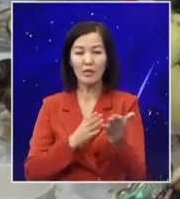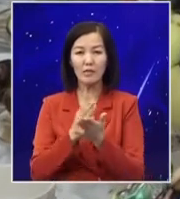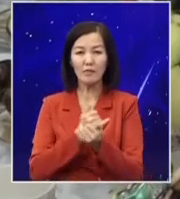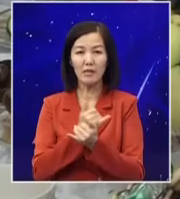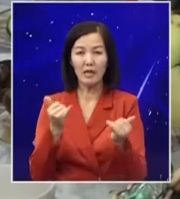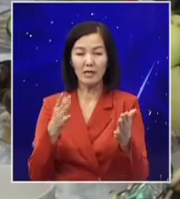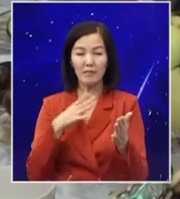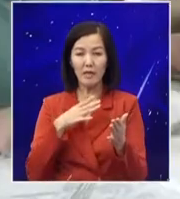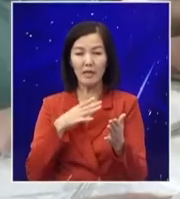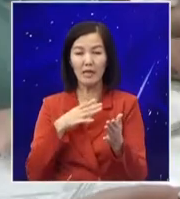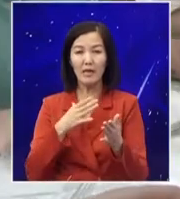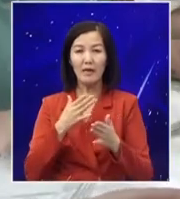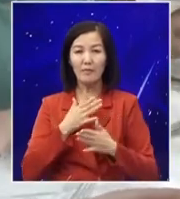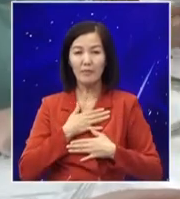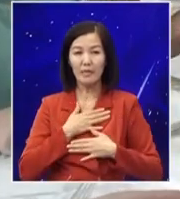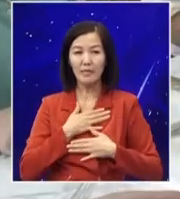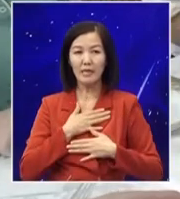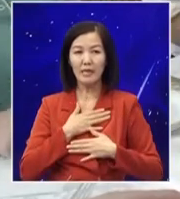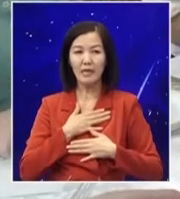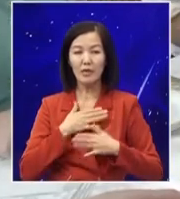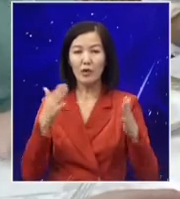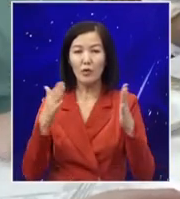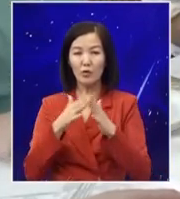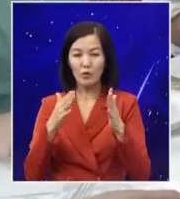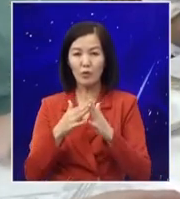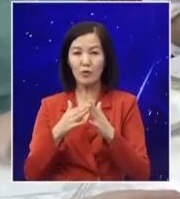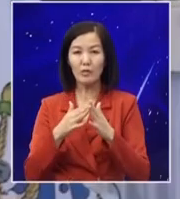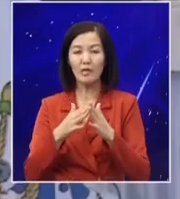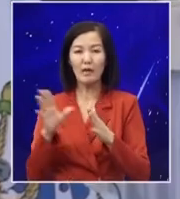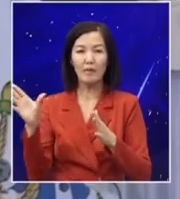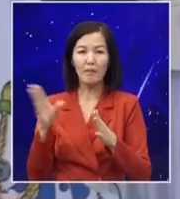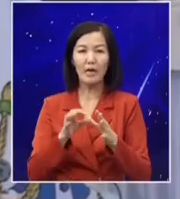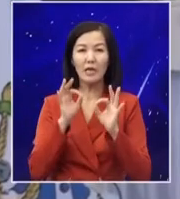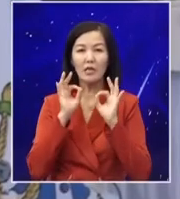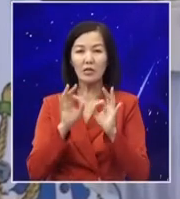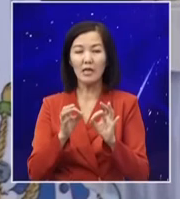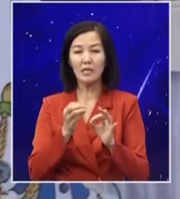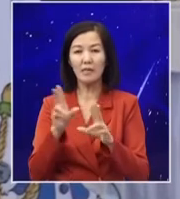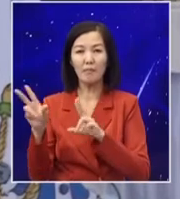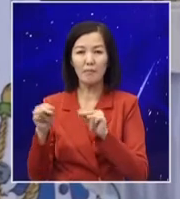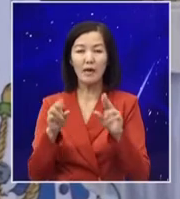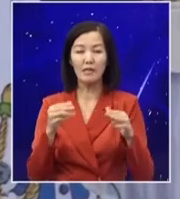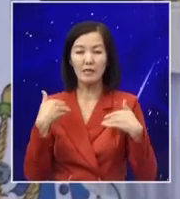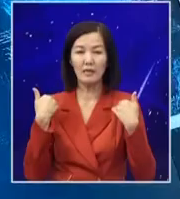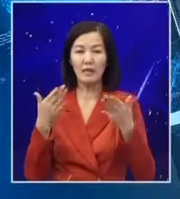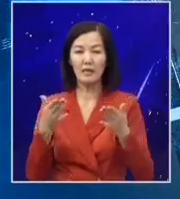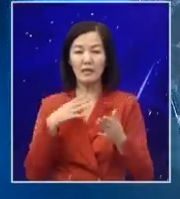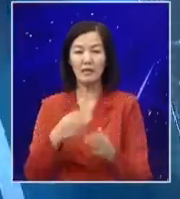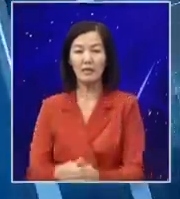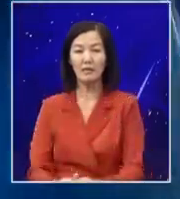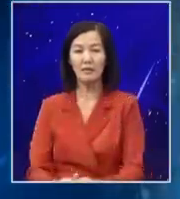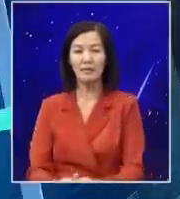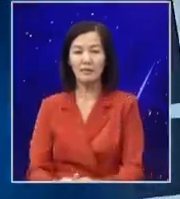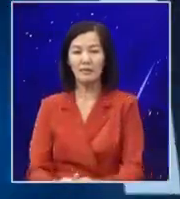атқарып келеді. Бізде жаратқан шаңырағыңызға берер жақсылығын еш уақыт аямасын деп тілеп қайттық.